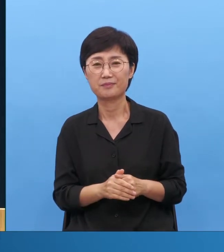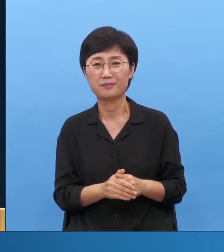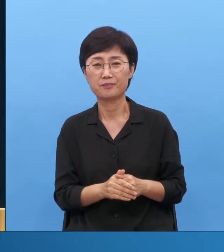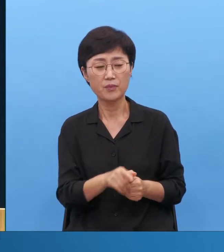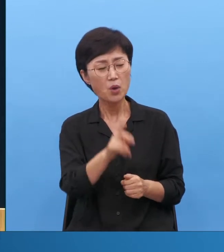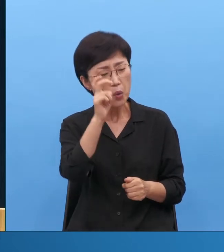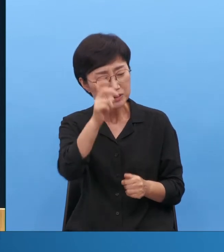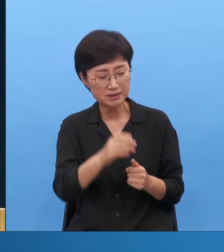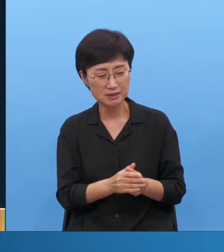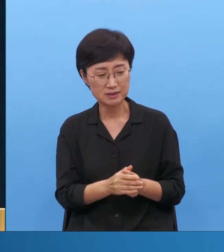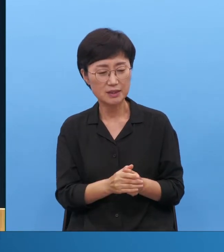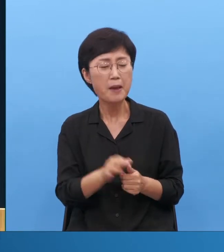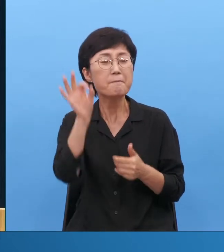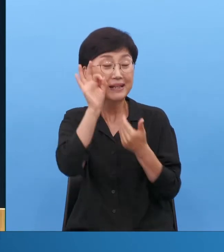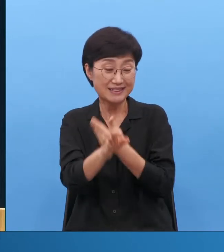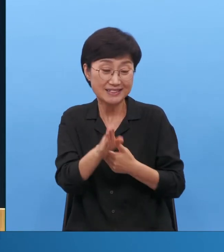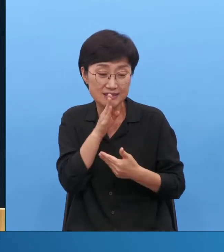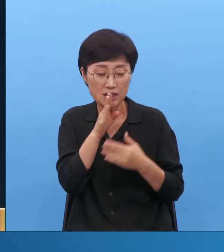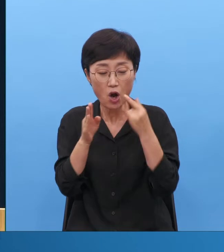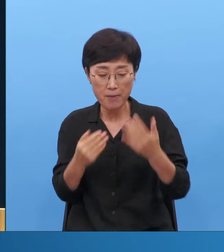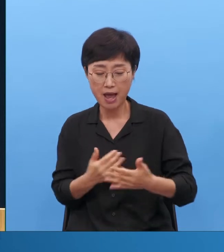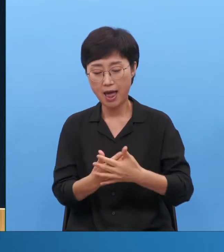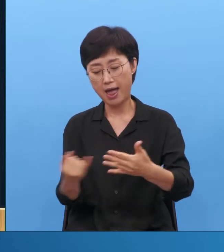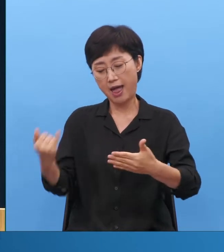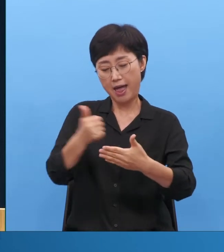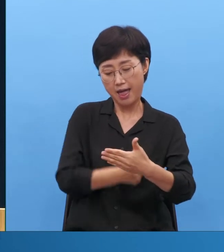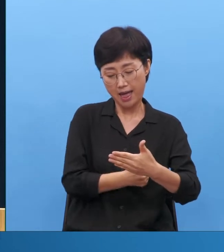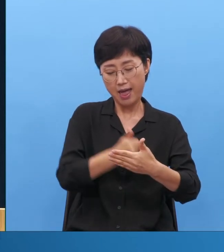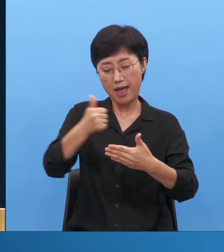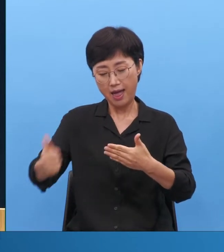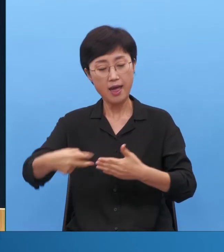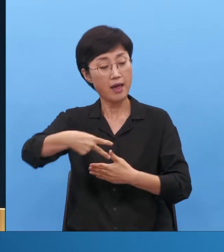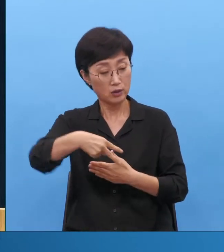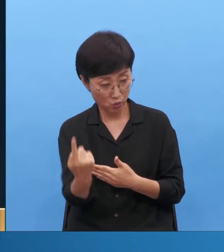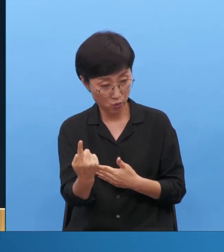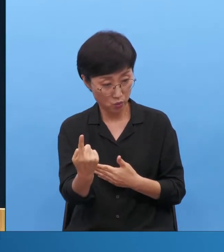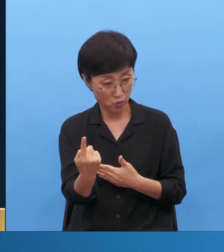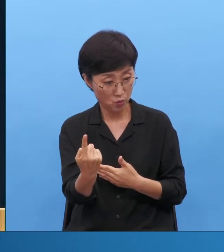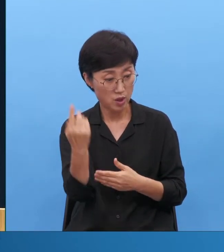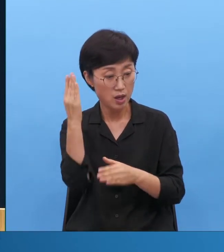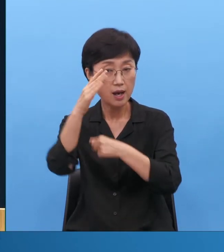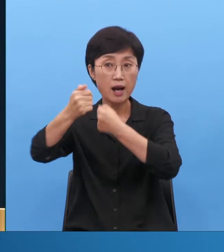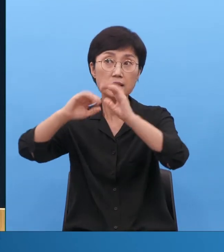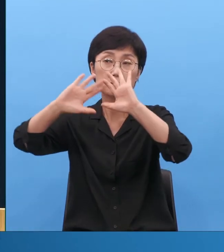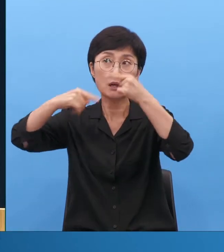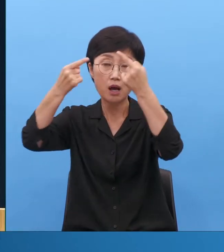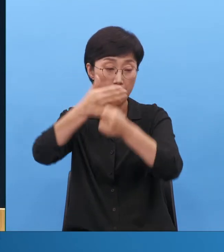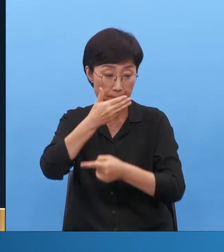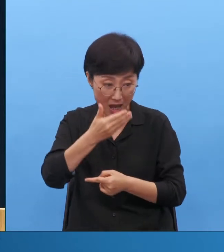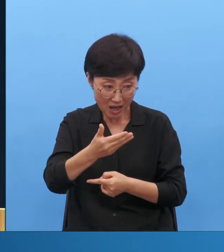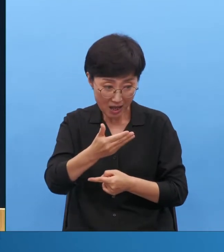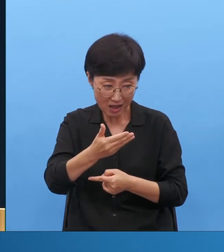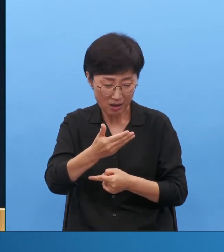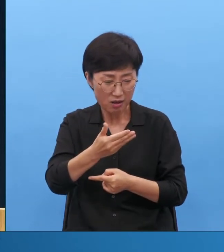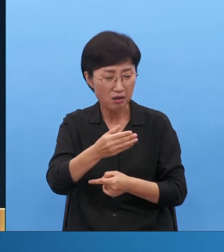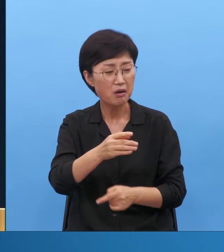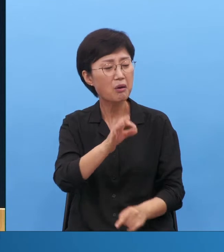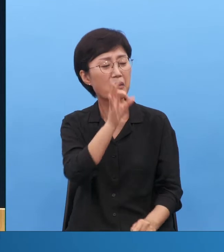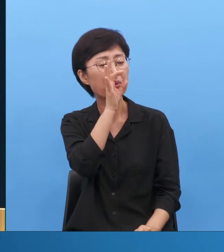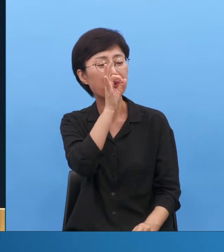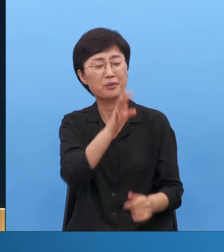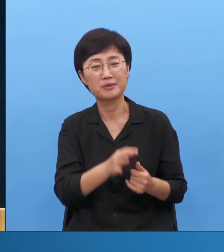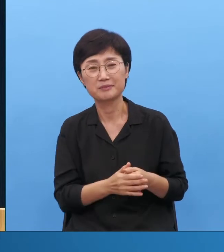혹시 다시 들어가다 나온다 손 치더라도 네가 하나님 나라 갈 수 있겠냐? And even if you were to enter into the womb a second time to be born again,